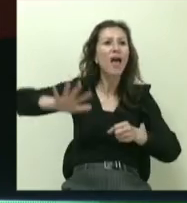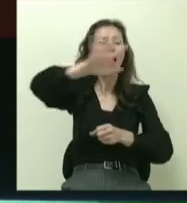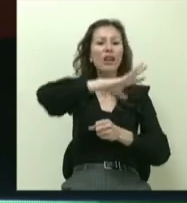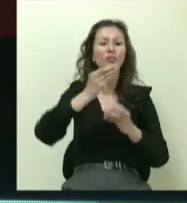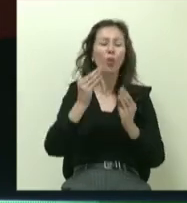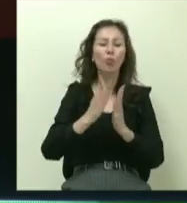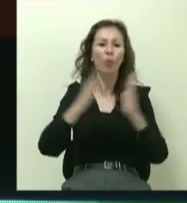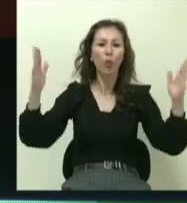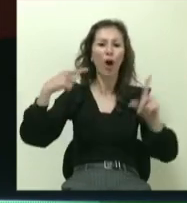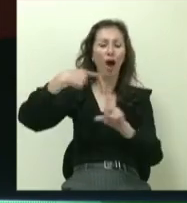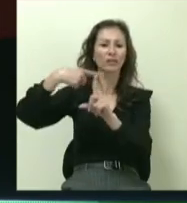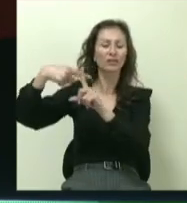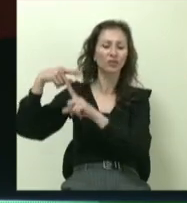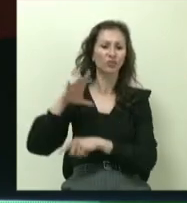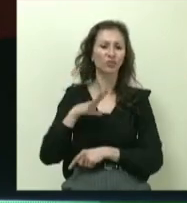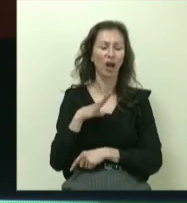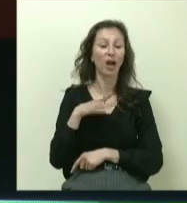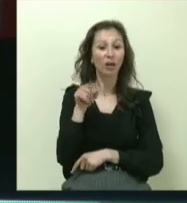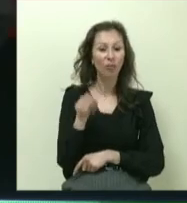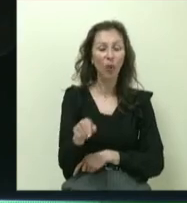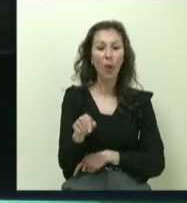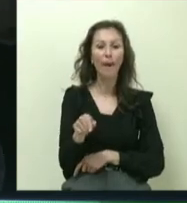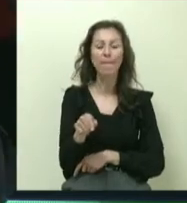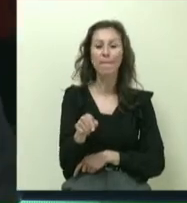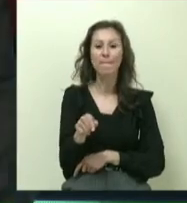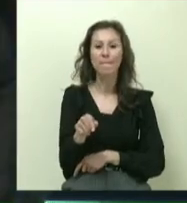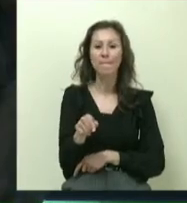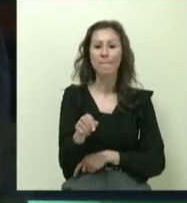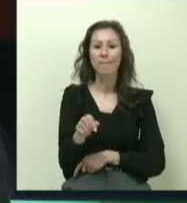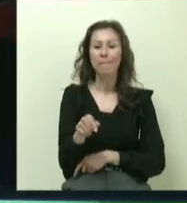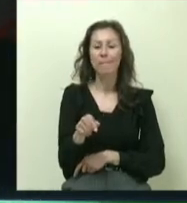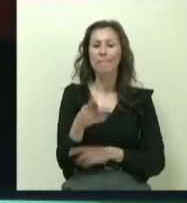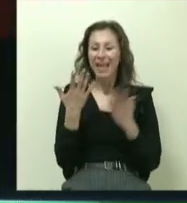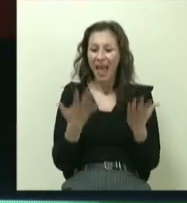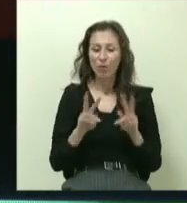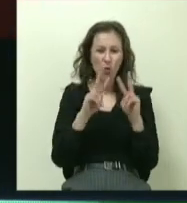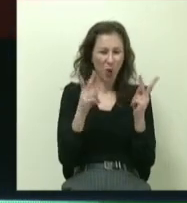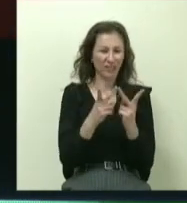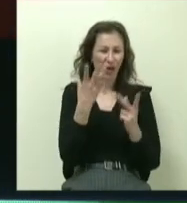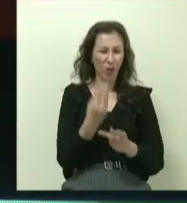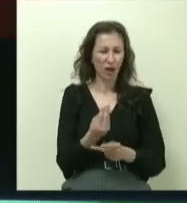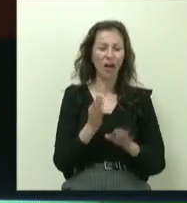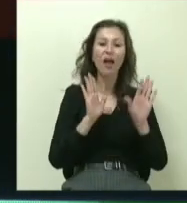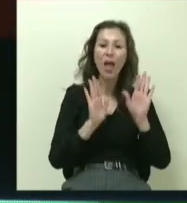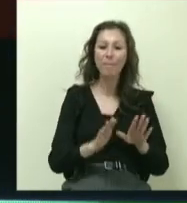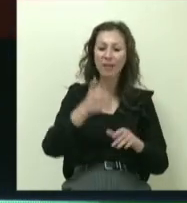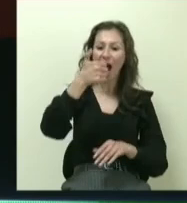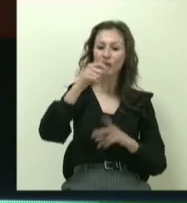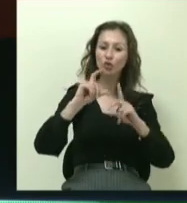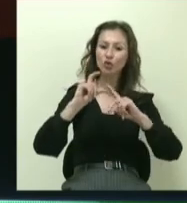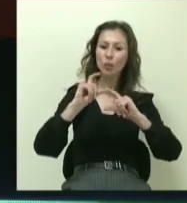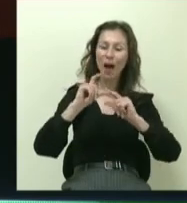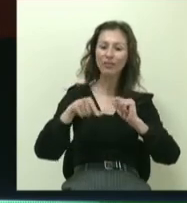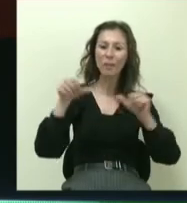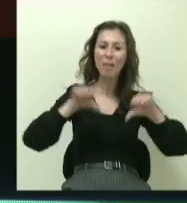artışlar vardır buna hem küresel olarak hem de 6 Şubat'ta